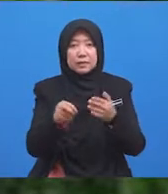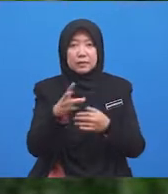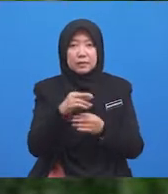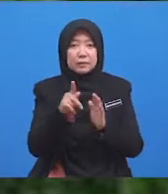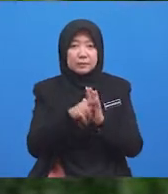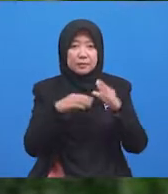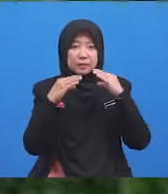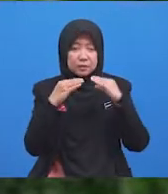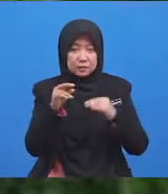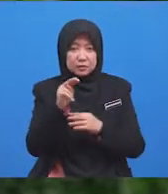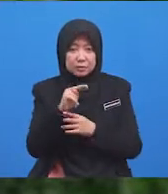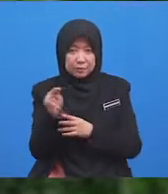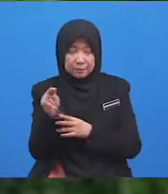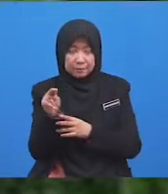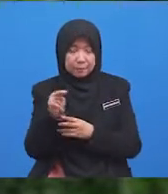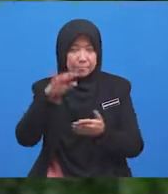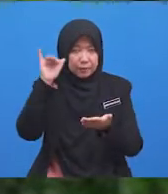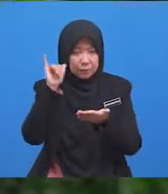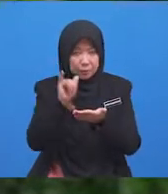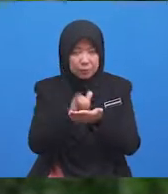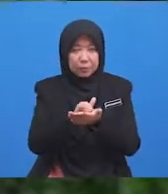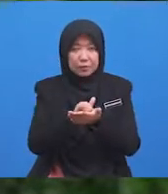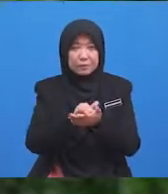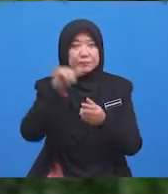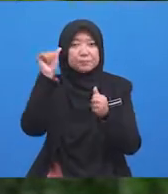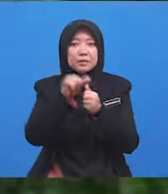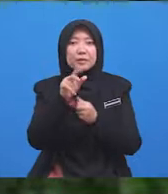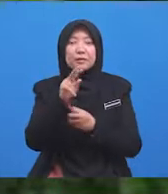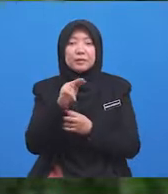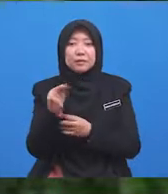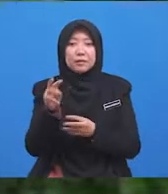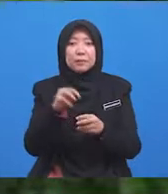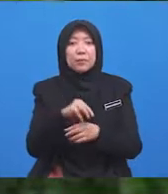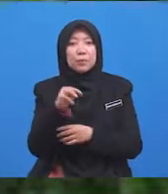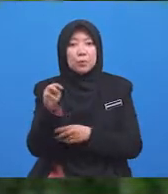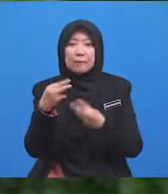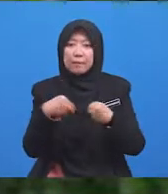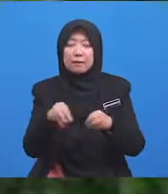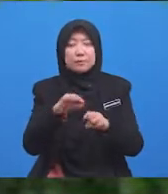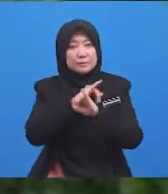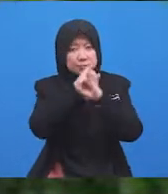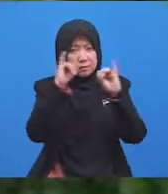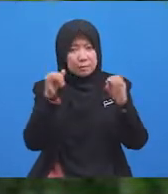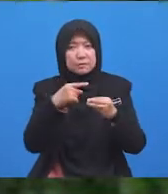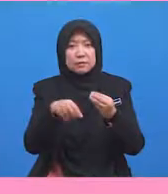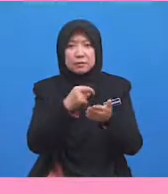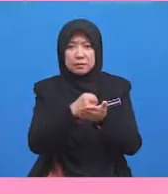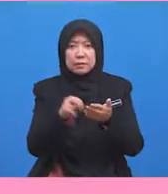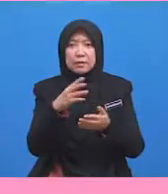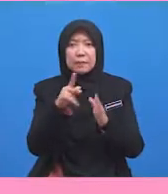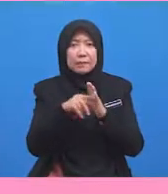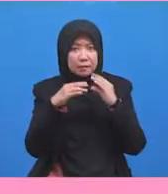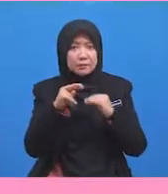pengajaran xiegu yakin ingatan murid-murid Masih jelas tentang masuk nilai dan pengajaran